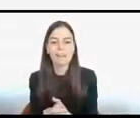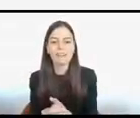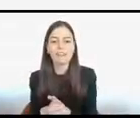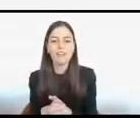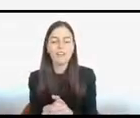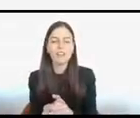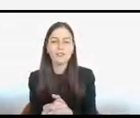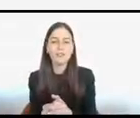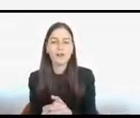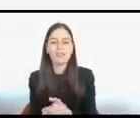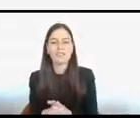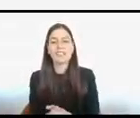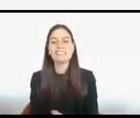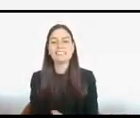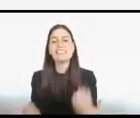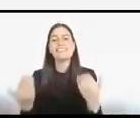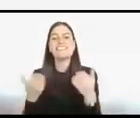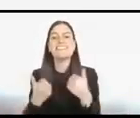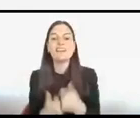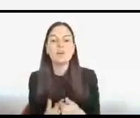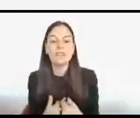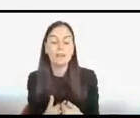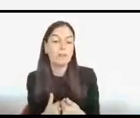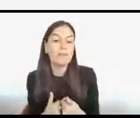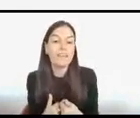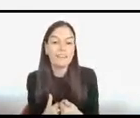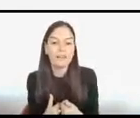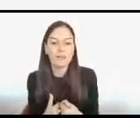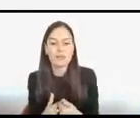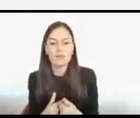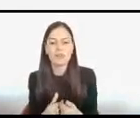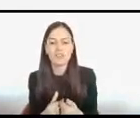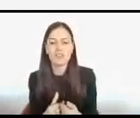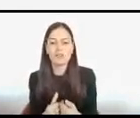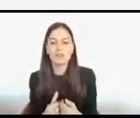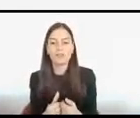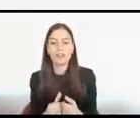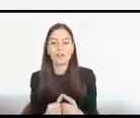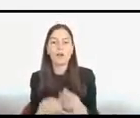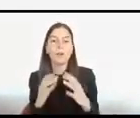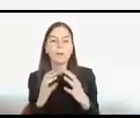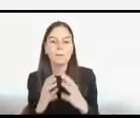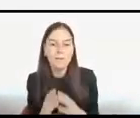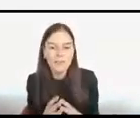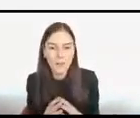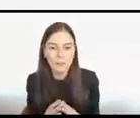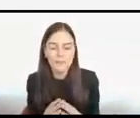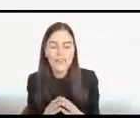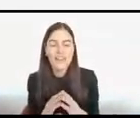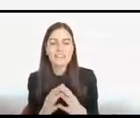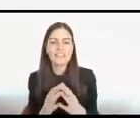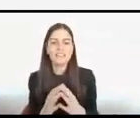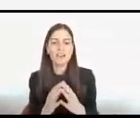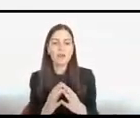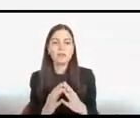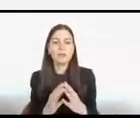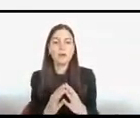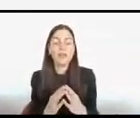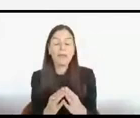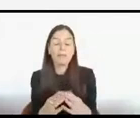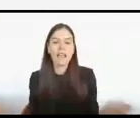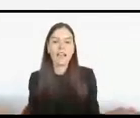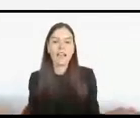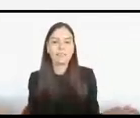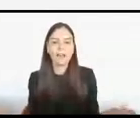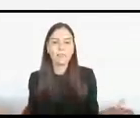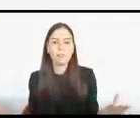va me permettre de faire un achat dit décoté. Mécaniquement, je vais acheter une valeur minorée. Cette valeur